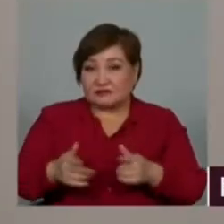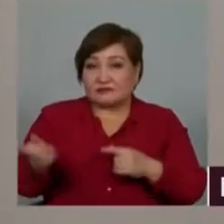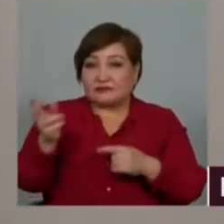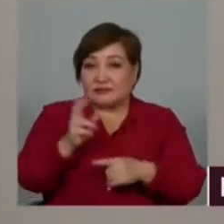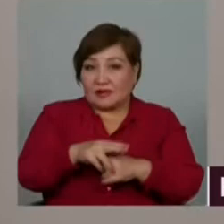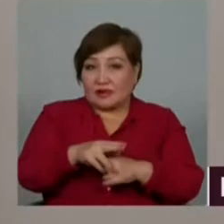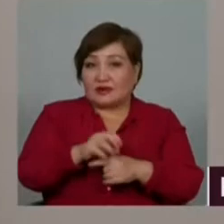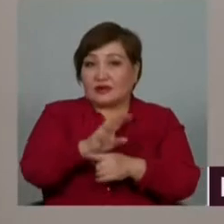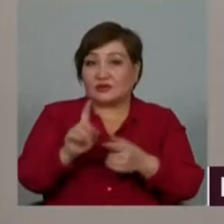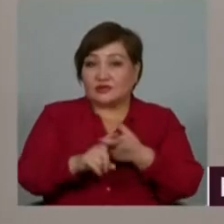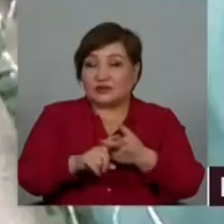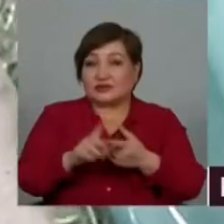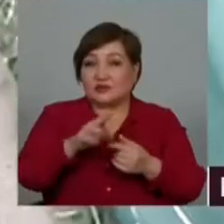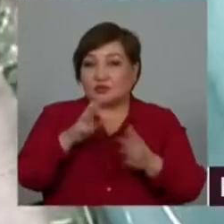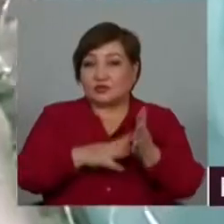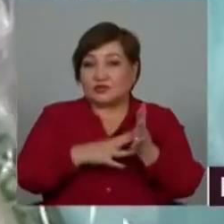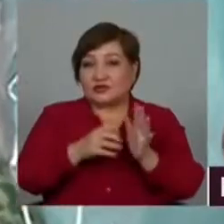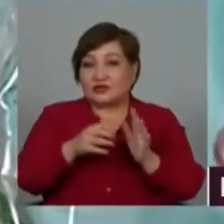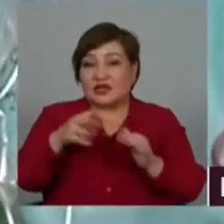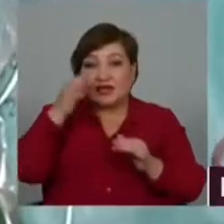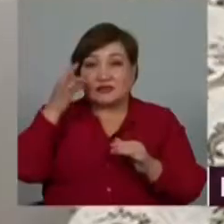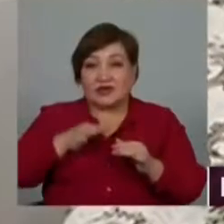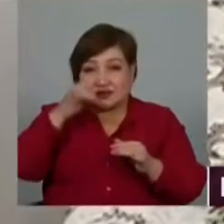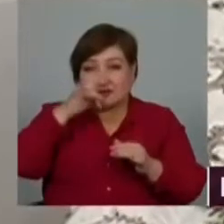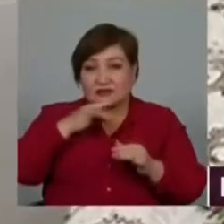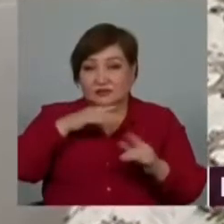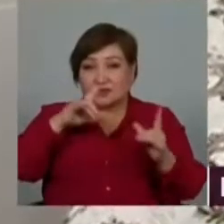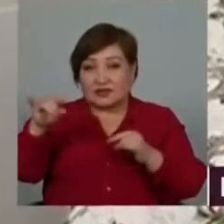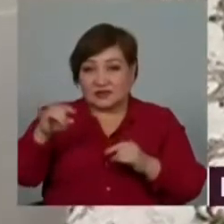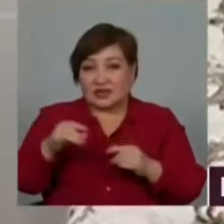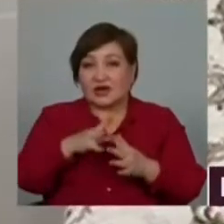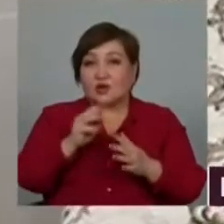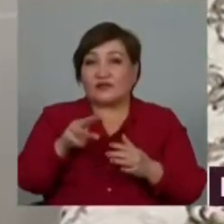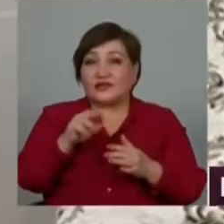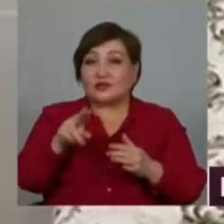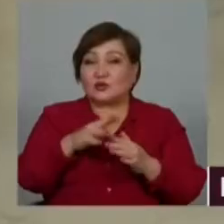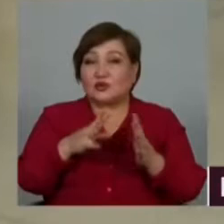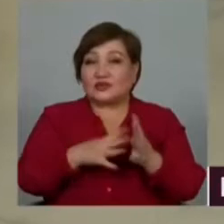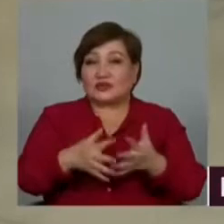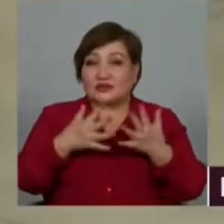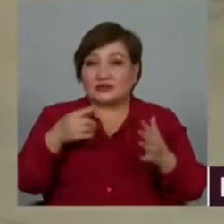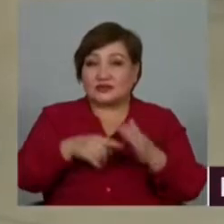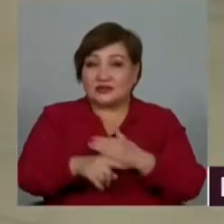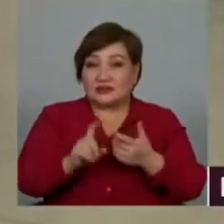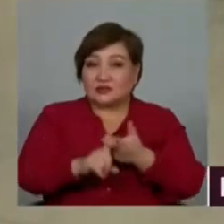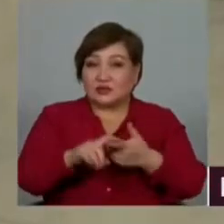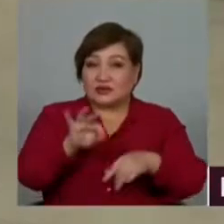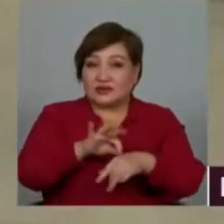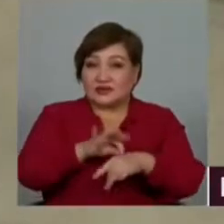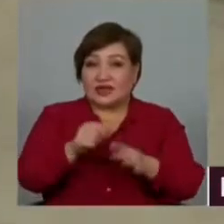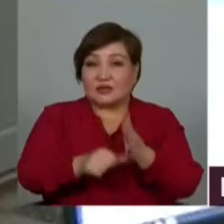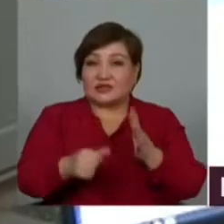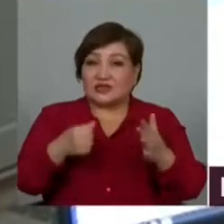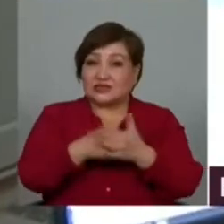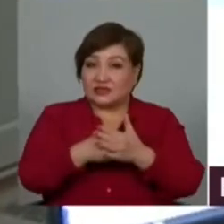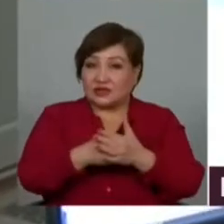наурызда Германиядан Алматыға ұшып келген 2 азаматтан COVID-19 анықталды. 10 күн ішінде індет жұқтырғандар саны 60-қа